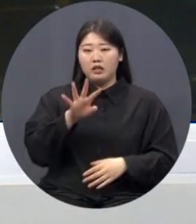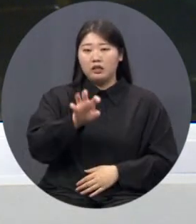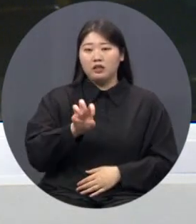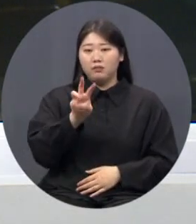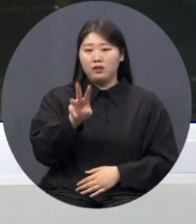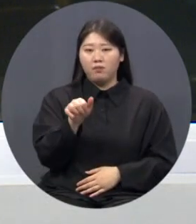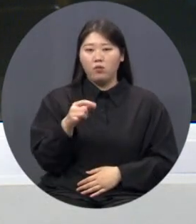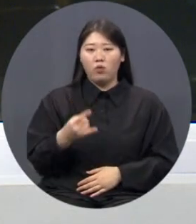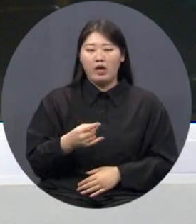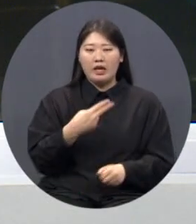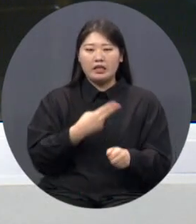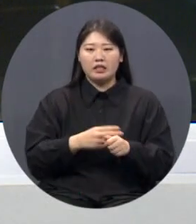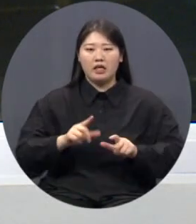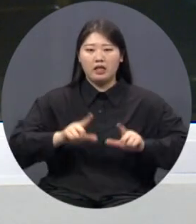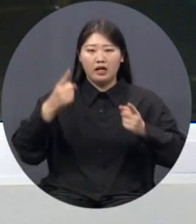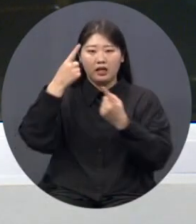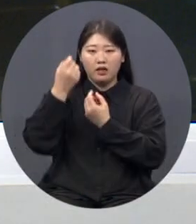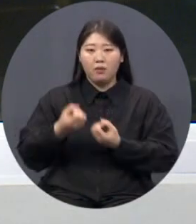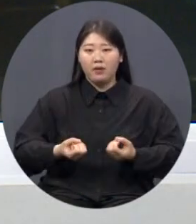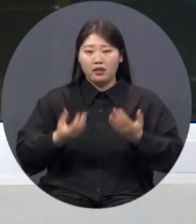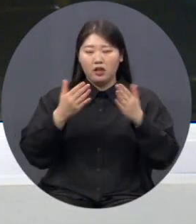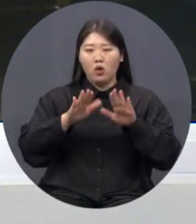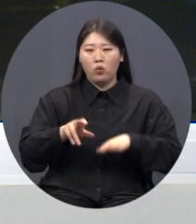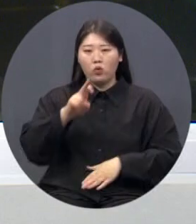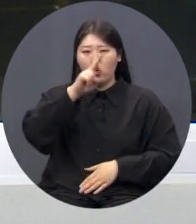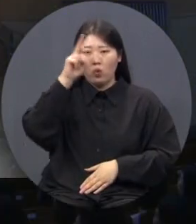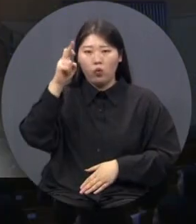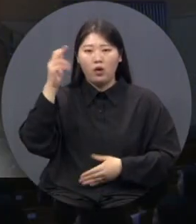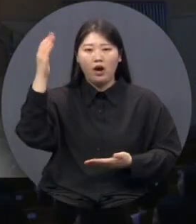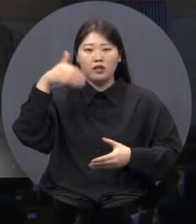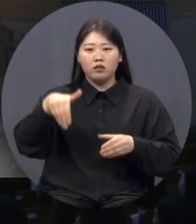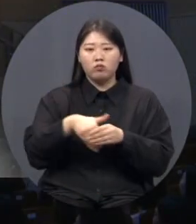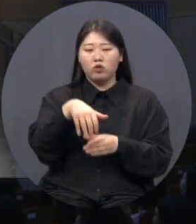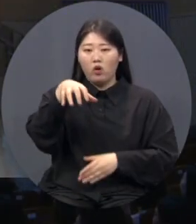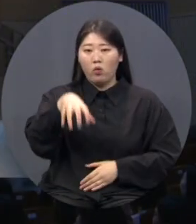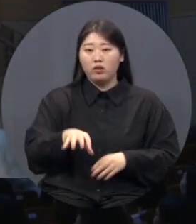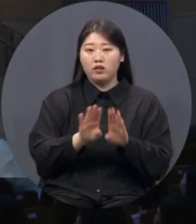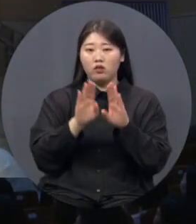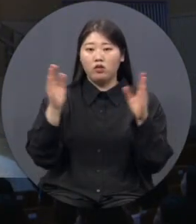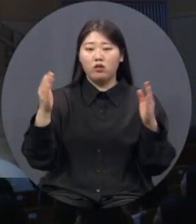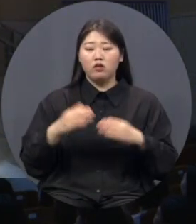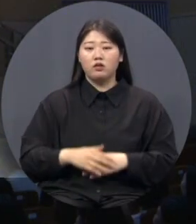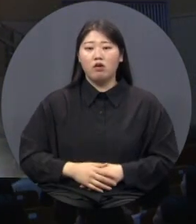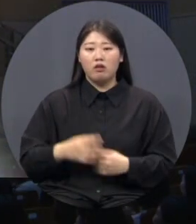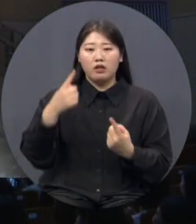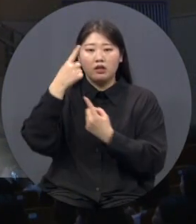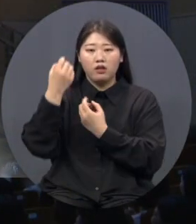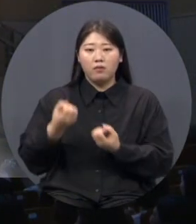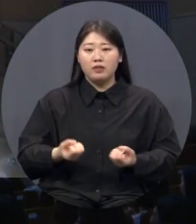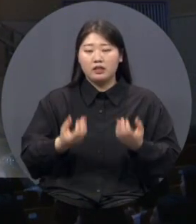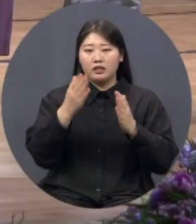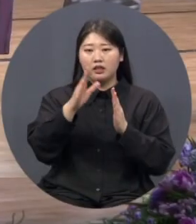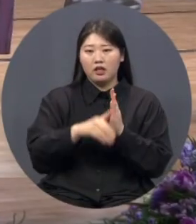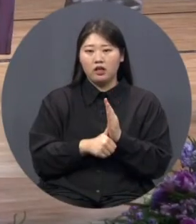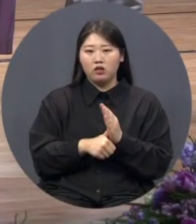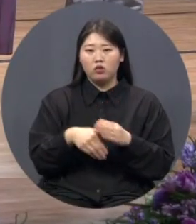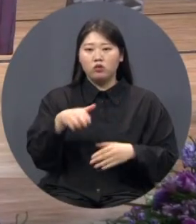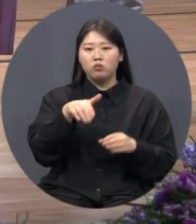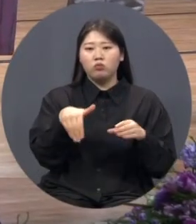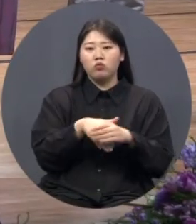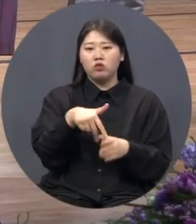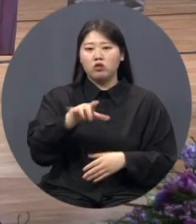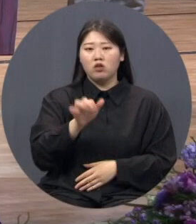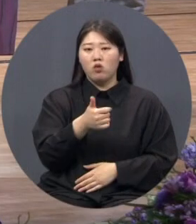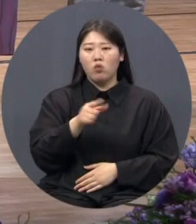제43회 스승의 날 기념식이 오늘 오후 제주학생문화원 대극장에서 열렸습니다. 기념식에서는 문정화,